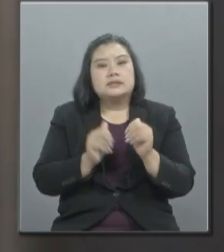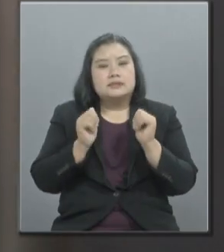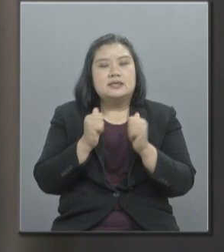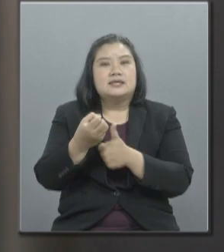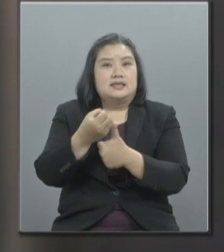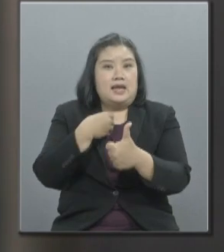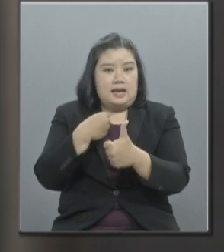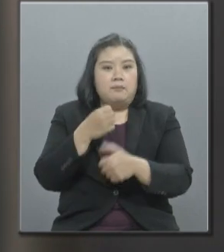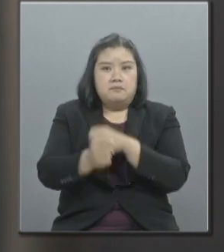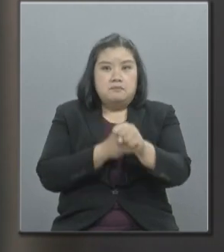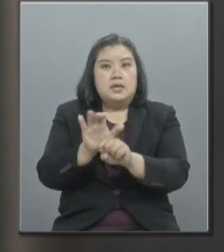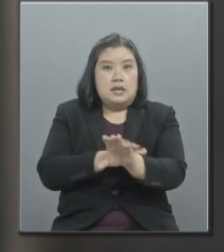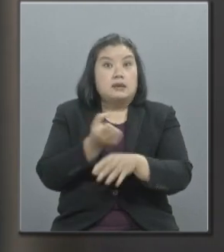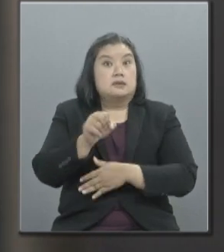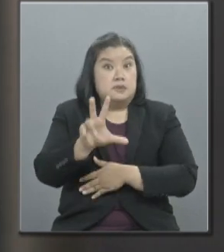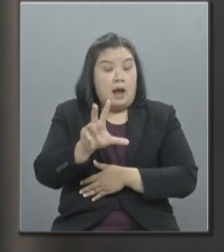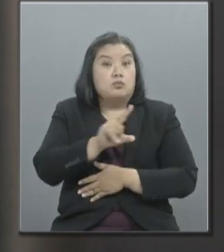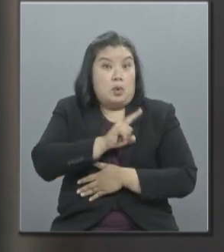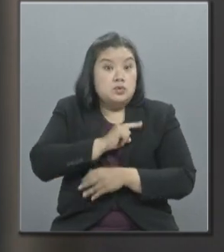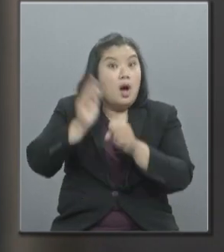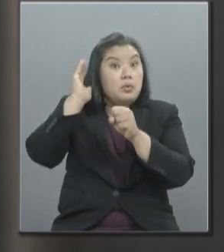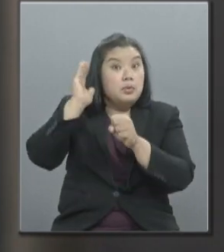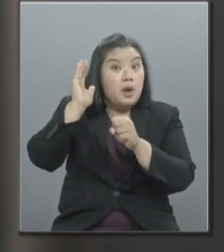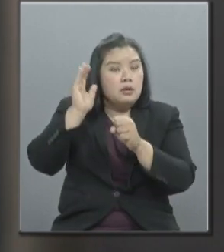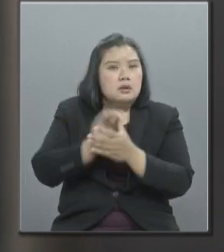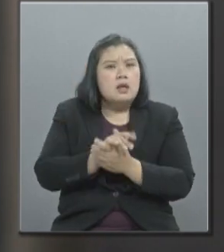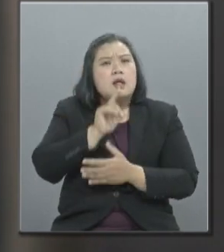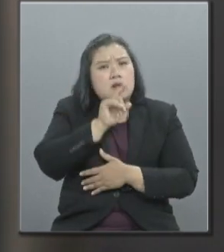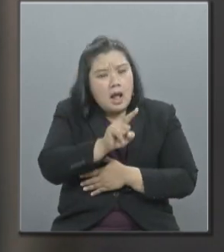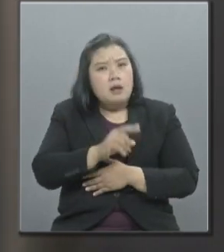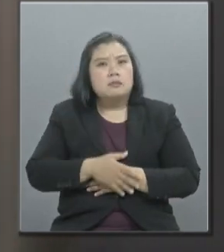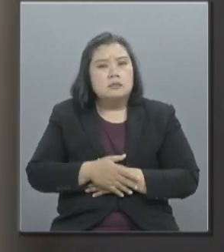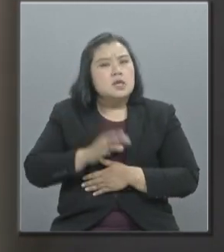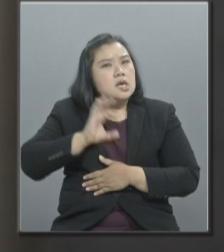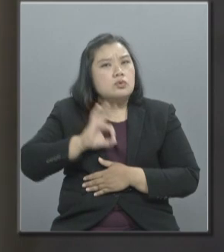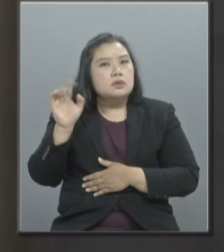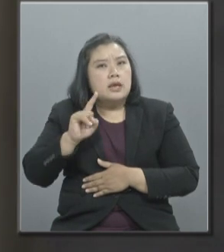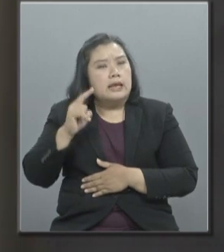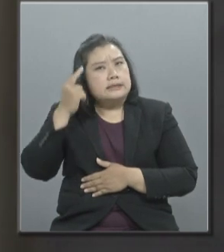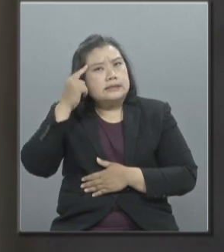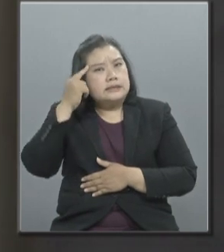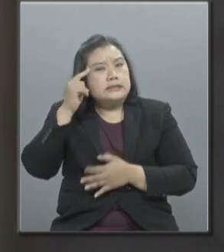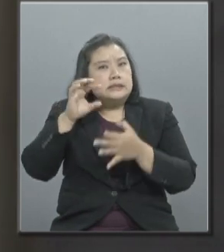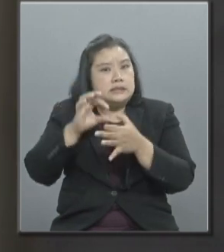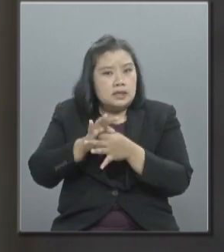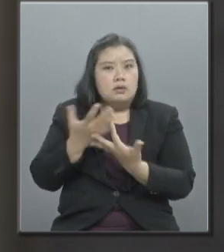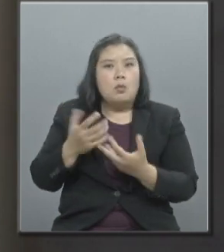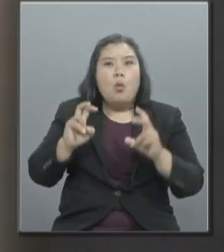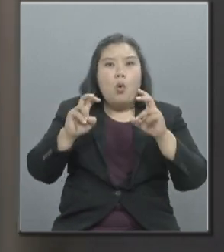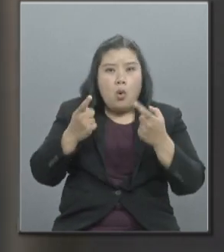ปีแล้วนะคะที่พี่เบสทำหน้าที่พิธีกรท่องโลกกว้างค่ะอยากจะถามถึงความตั้งใจค่ะที่รายการมีการคัดสรรสาร